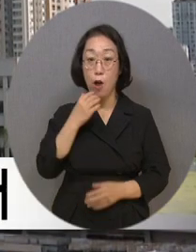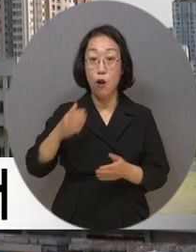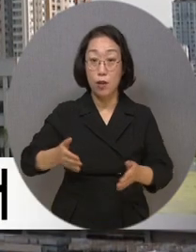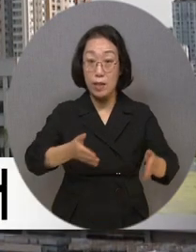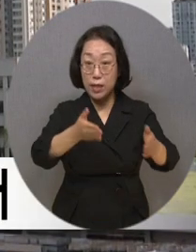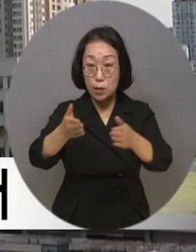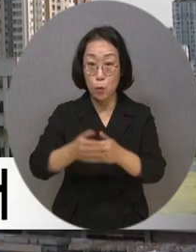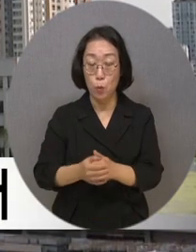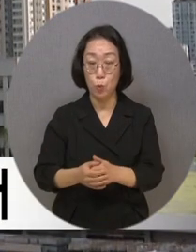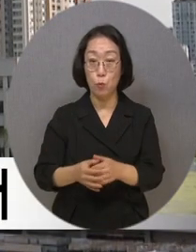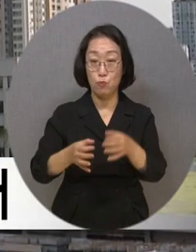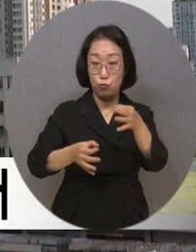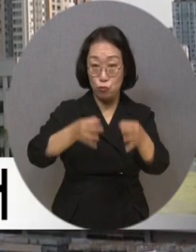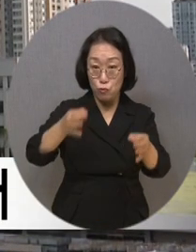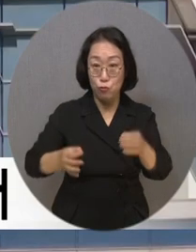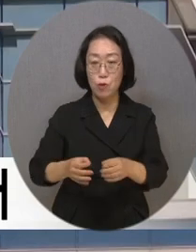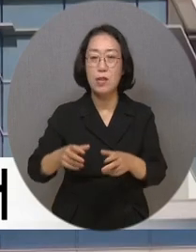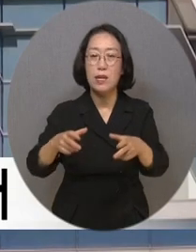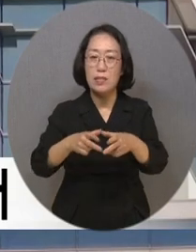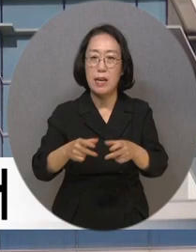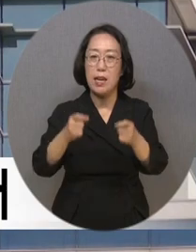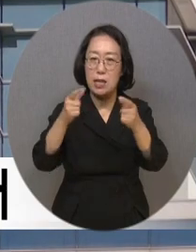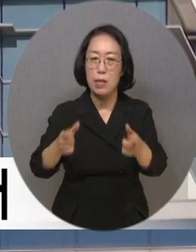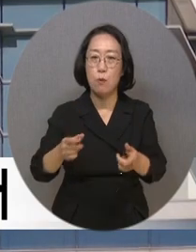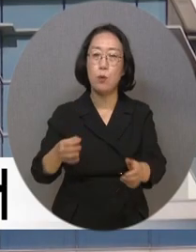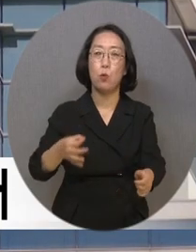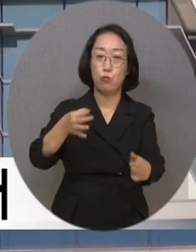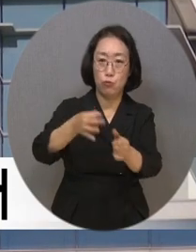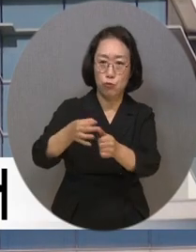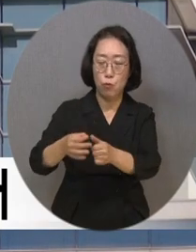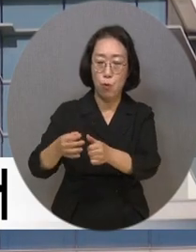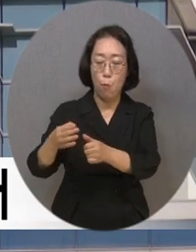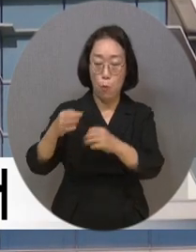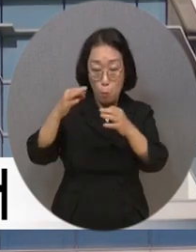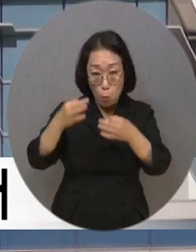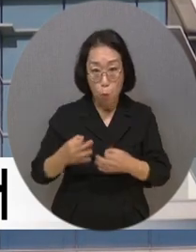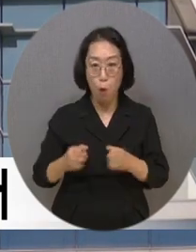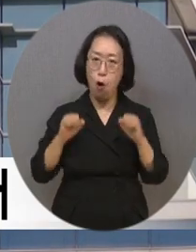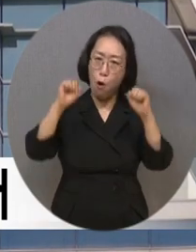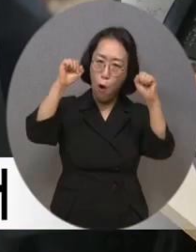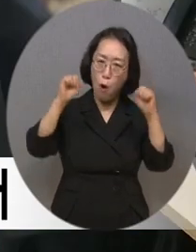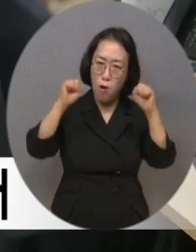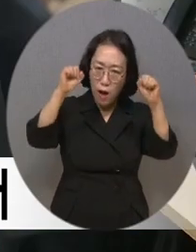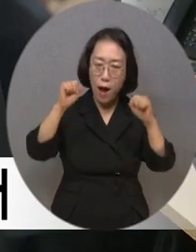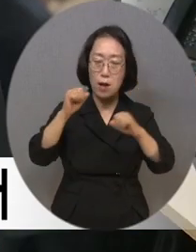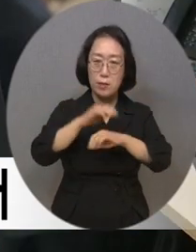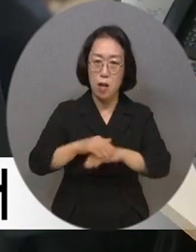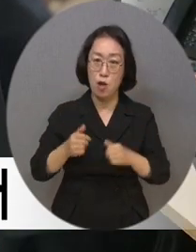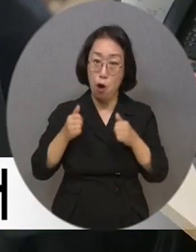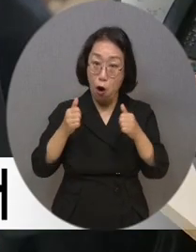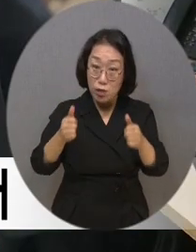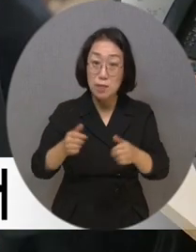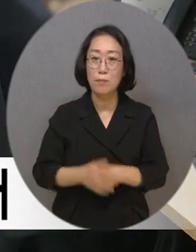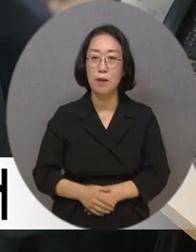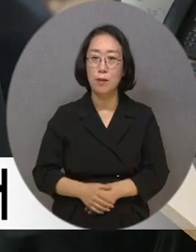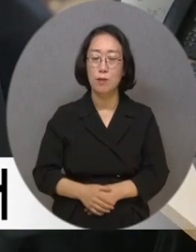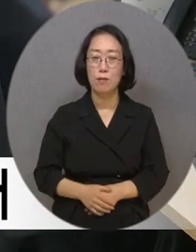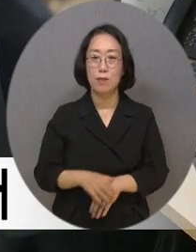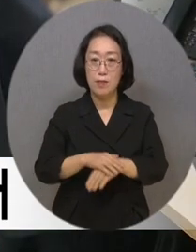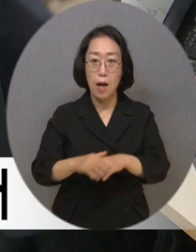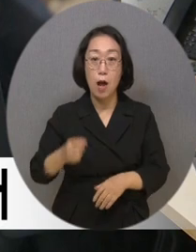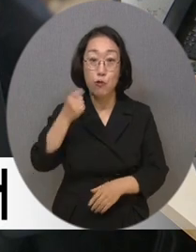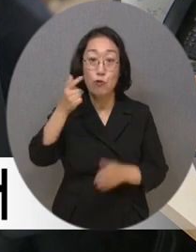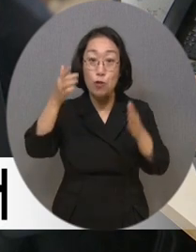경기도가 지급하는 장애인 기회소득 스스로 건강을 챙기는 정도가 심한 장애인에게 월 5만원씩 6개월간